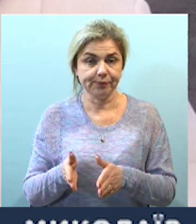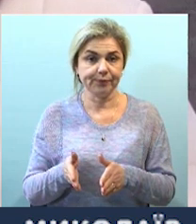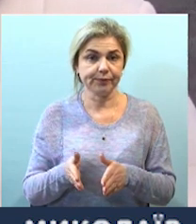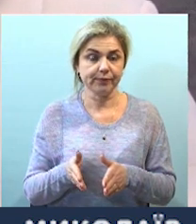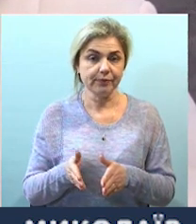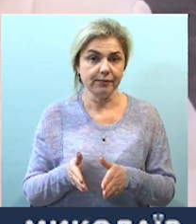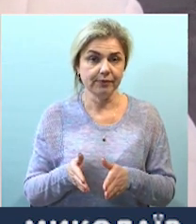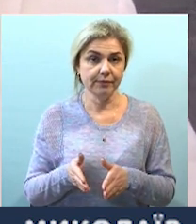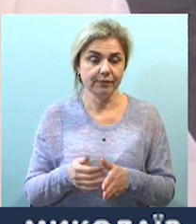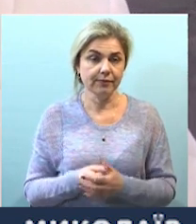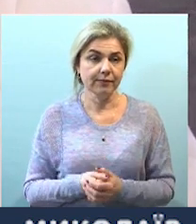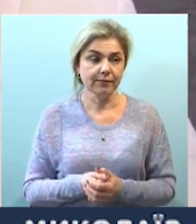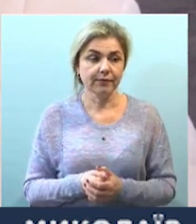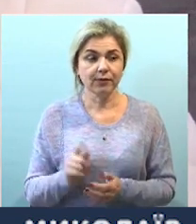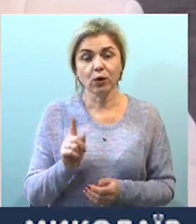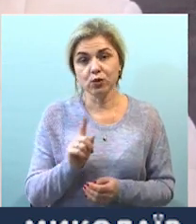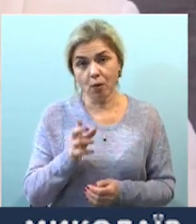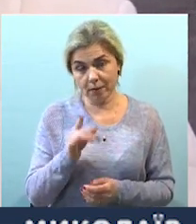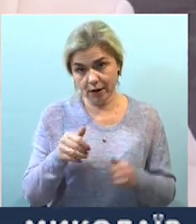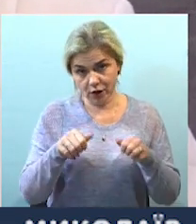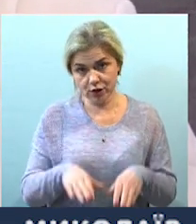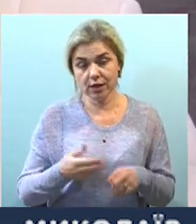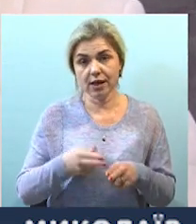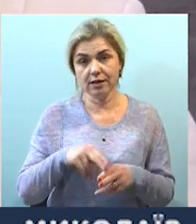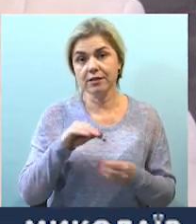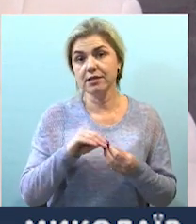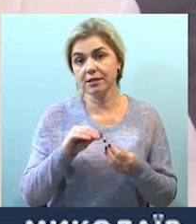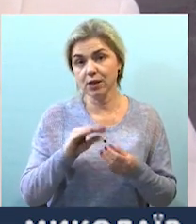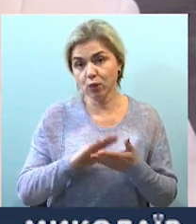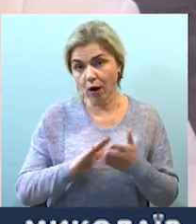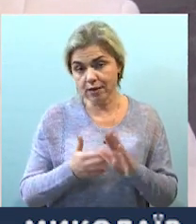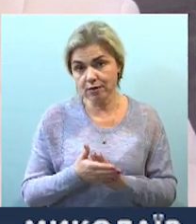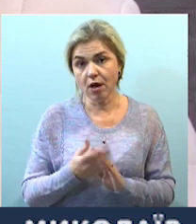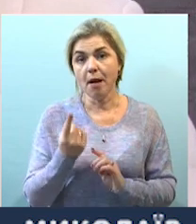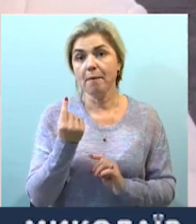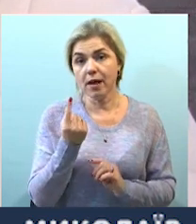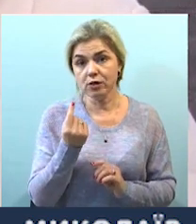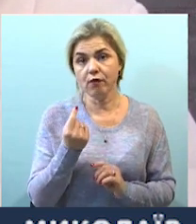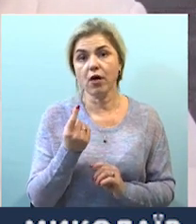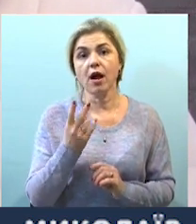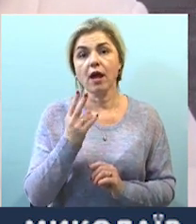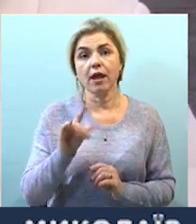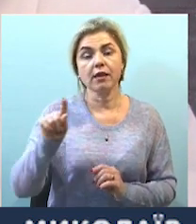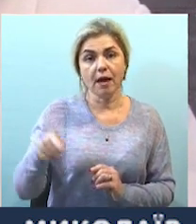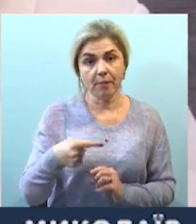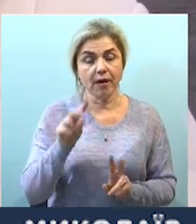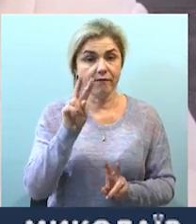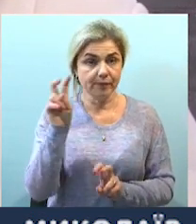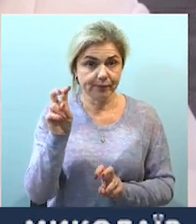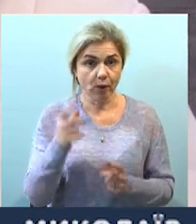два шляхи для того, щоб вирішити цю ситуацію. Перше, це наймати підрядну організацію